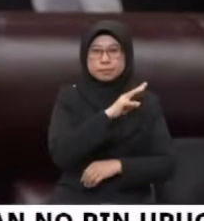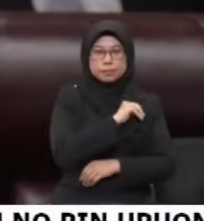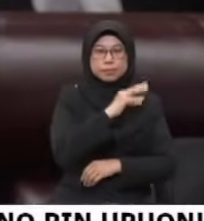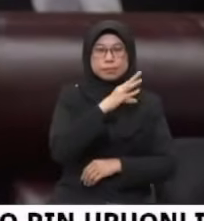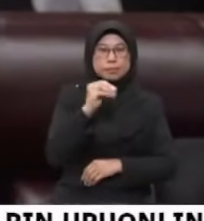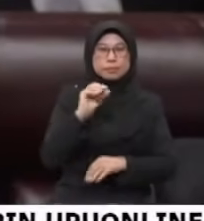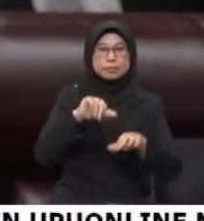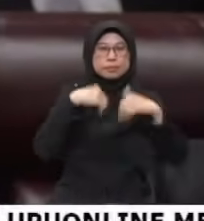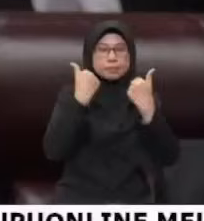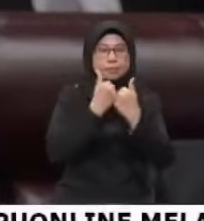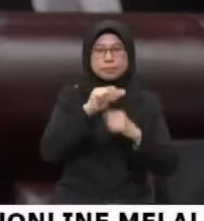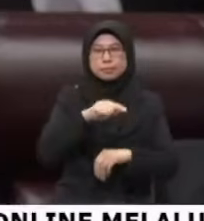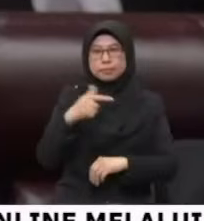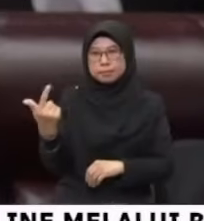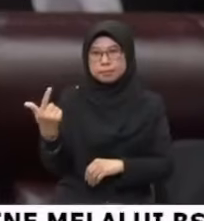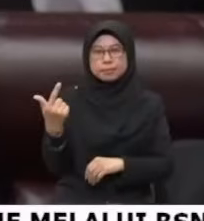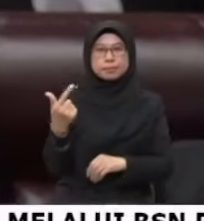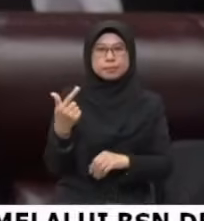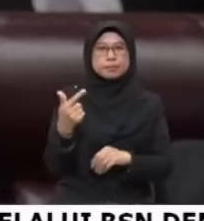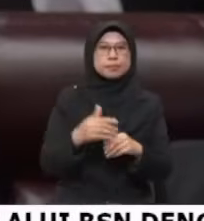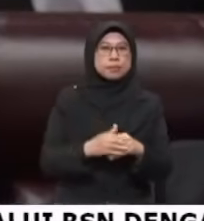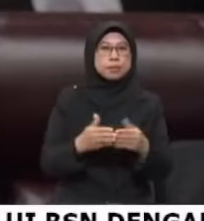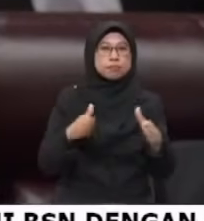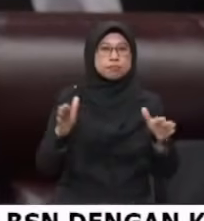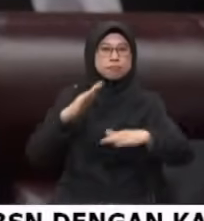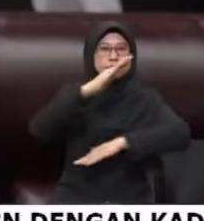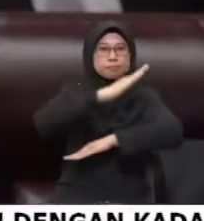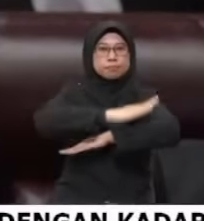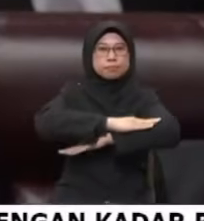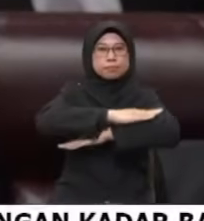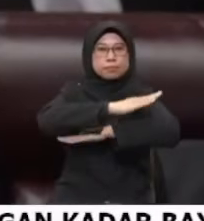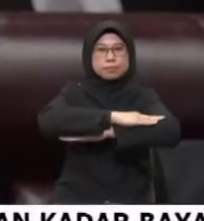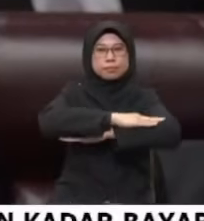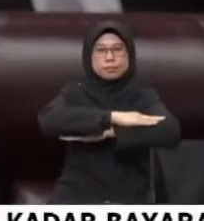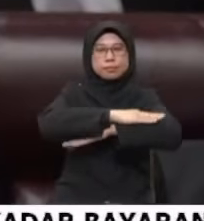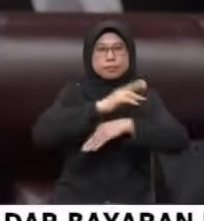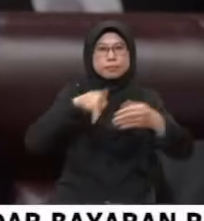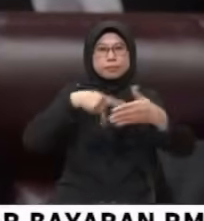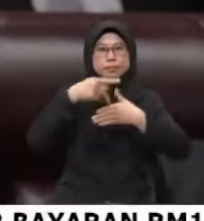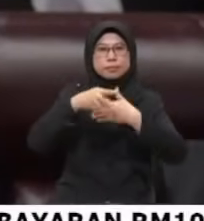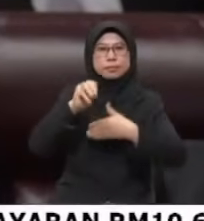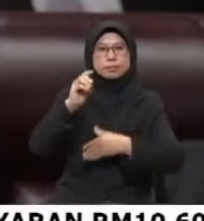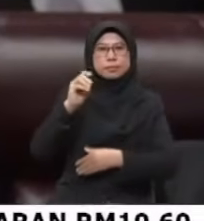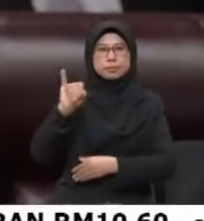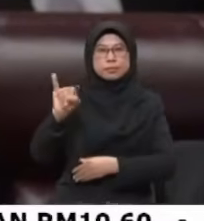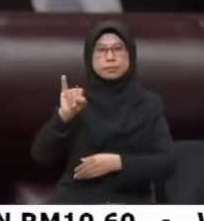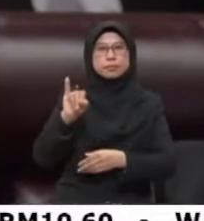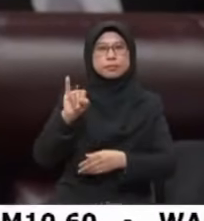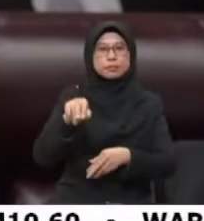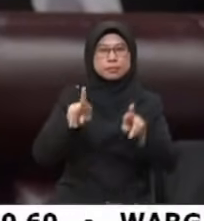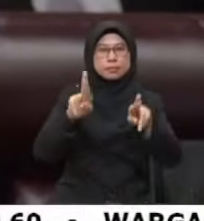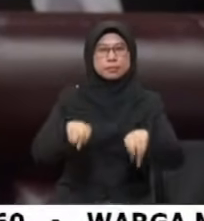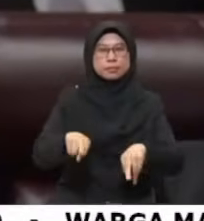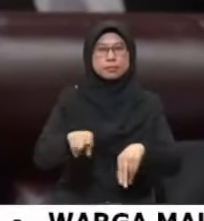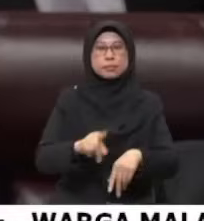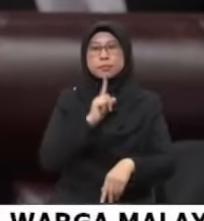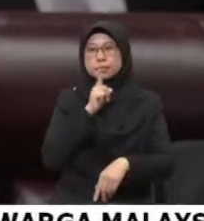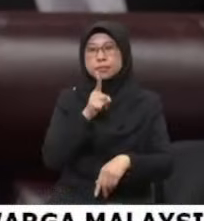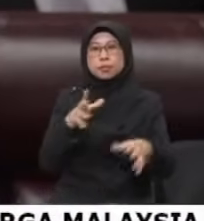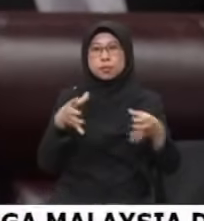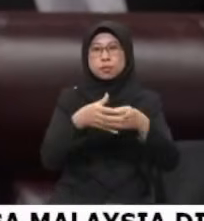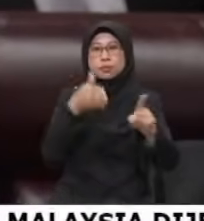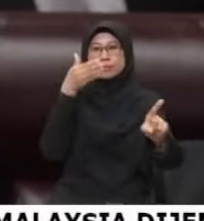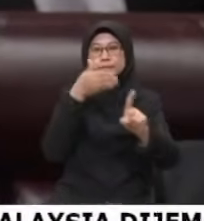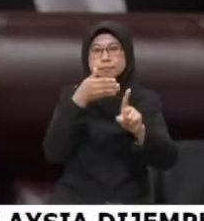dan agensi yang lain dengan membuka kaunter seperti di program Madani rakyat bagi memastikan kumpulan sasar yang